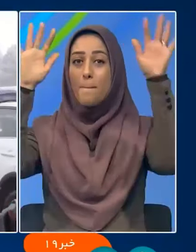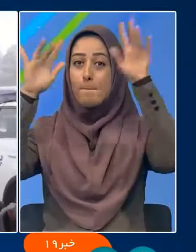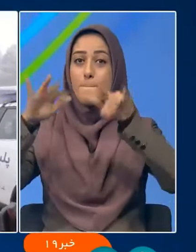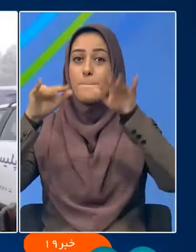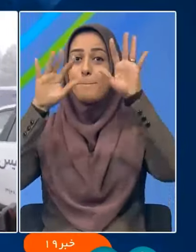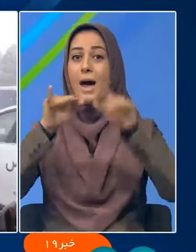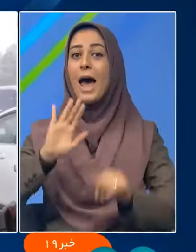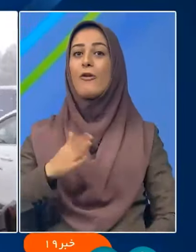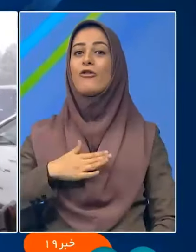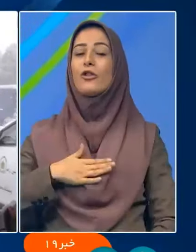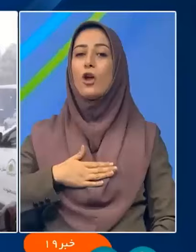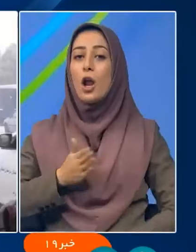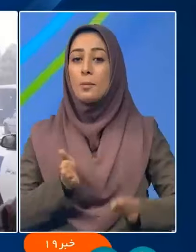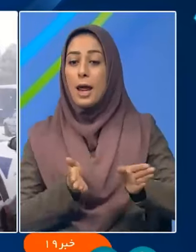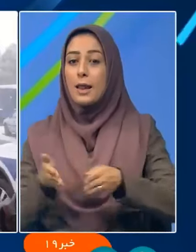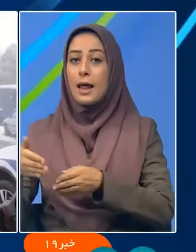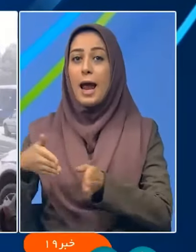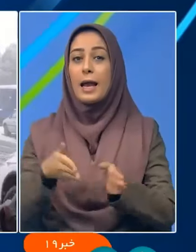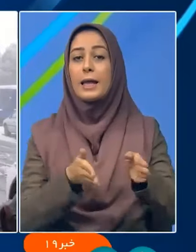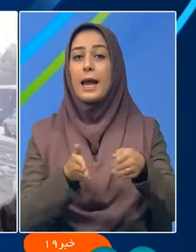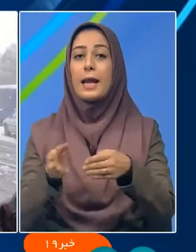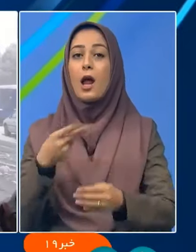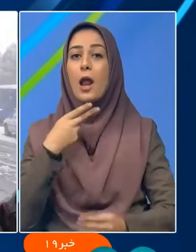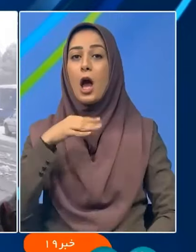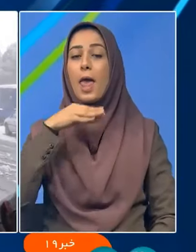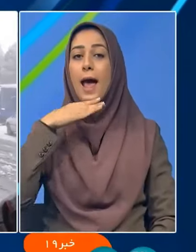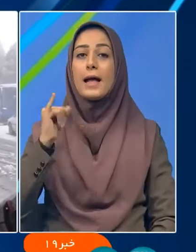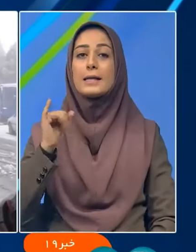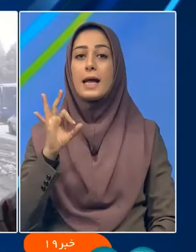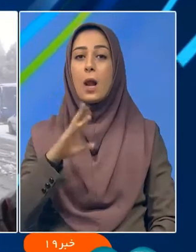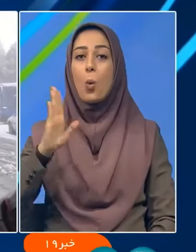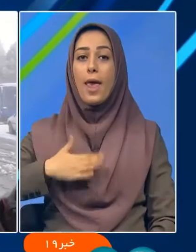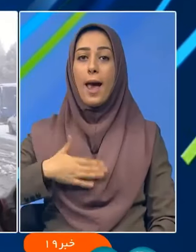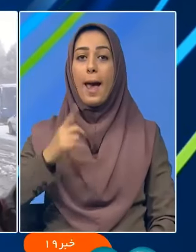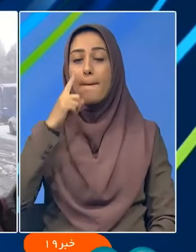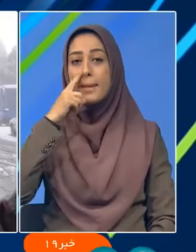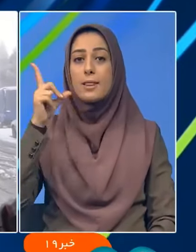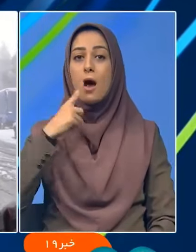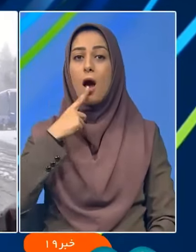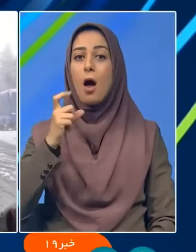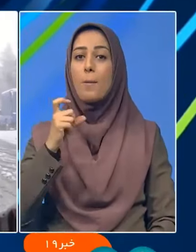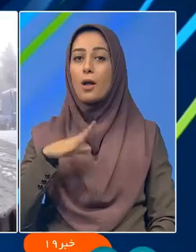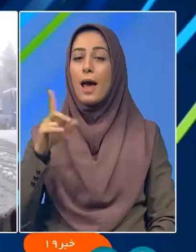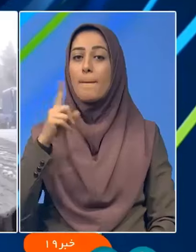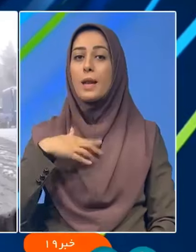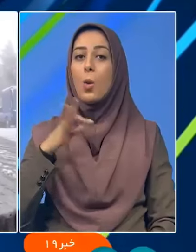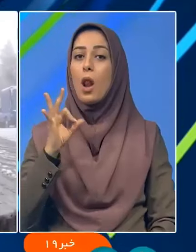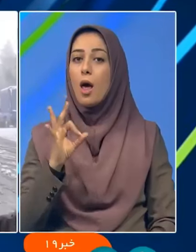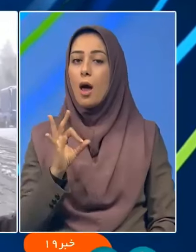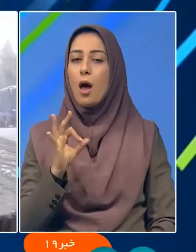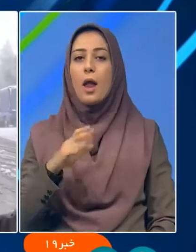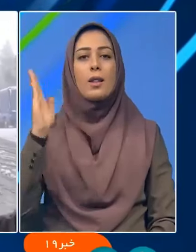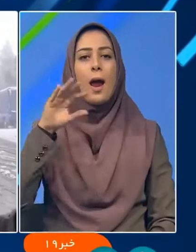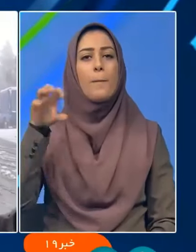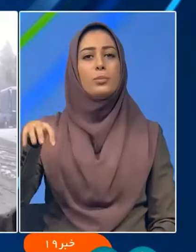در گردنه‌های اسدلی، گردنه‌های امین‌الله، در جوزک و اکثر